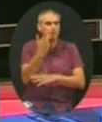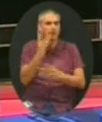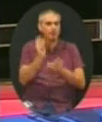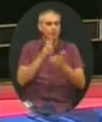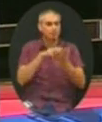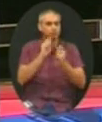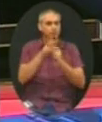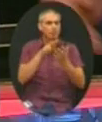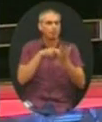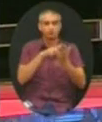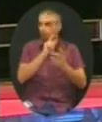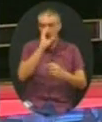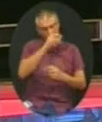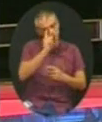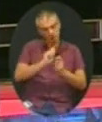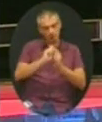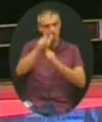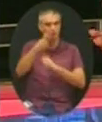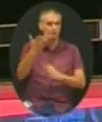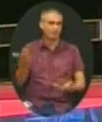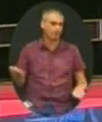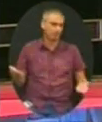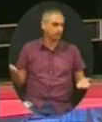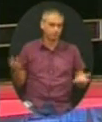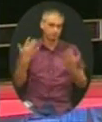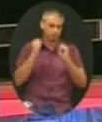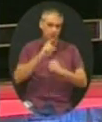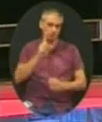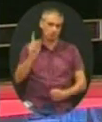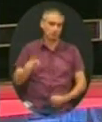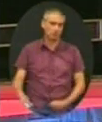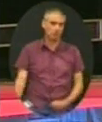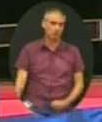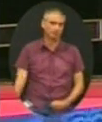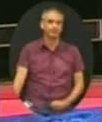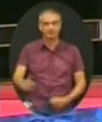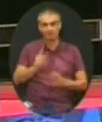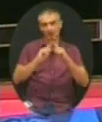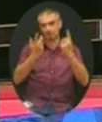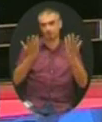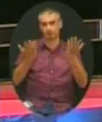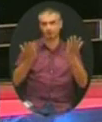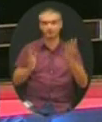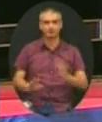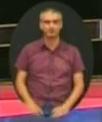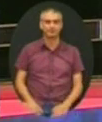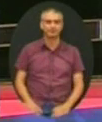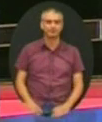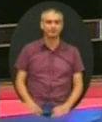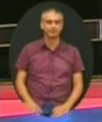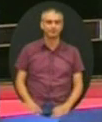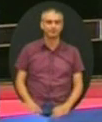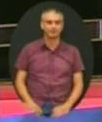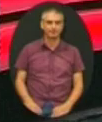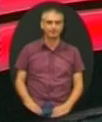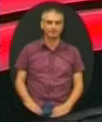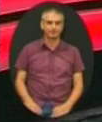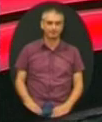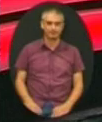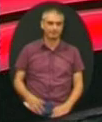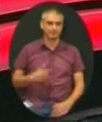משלם המיסים שלא צורך את זה, צריך לממן את זה? ודאי שלא. זה האבסורד אגב. טוב, אני חייבת להגיד שאני לא